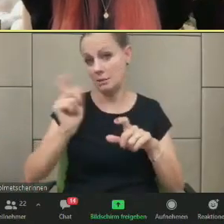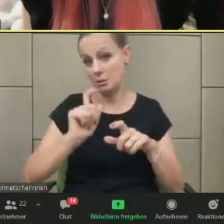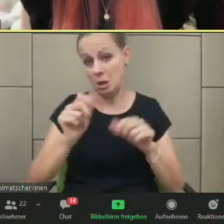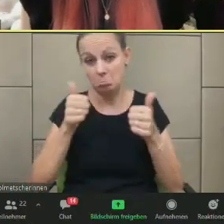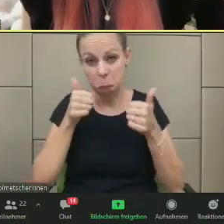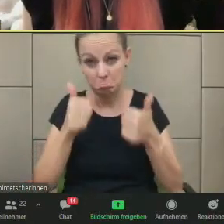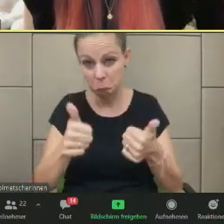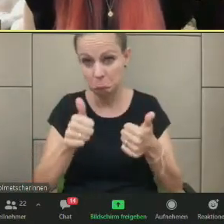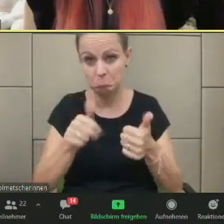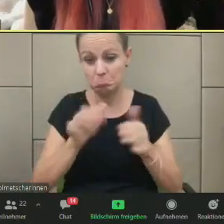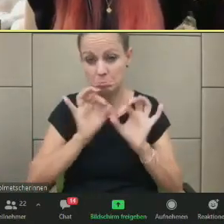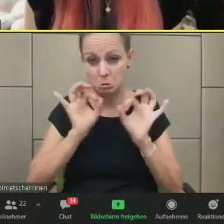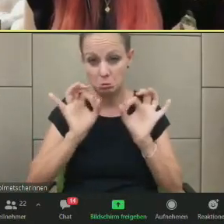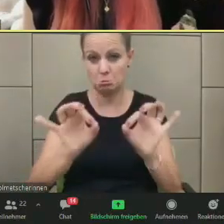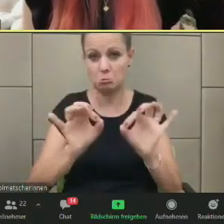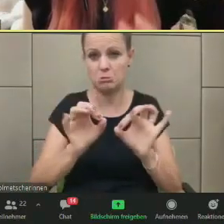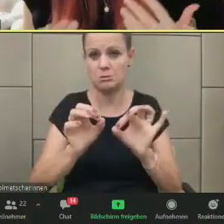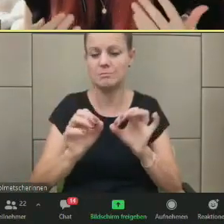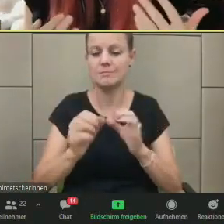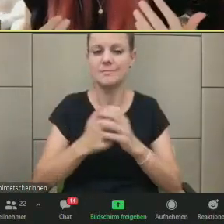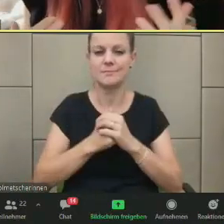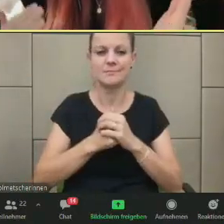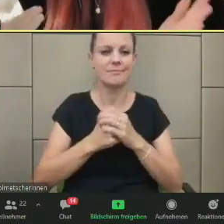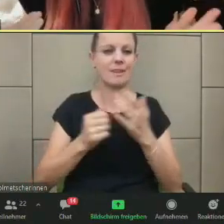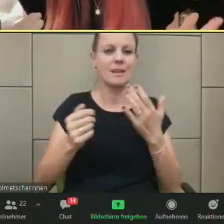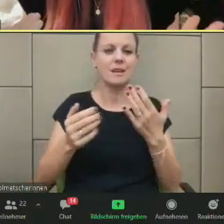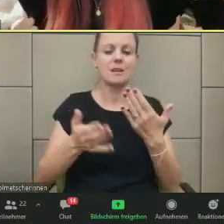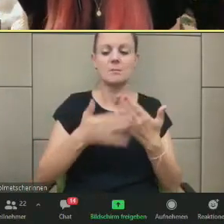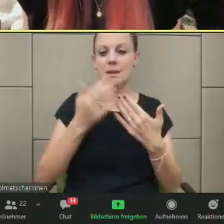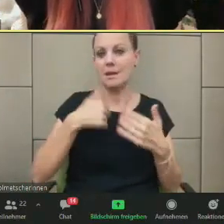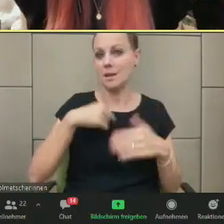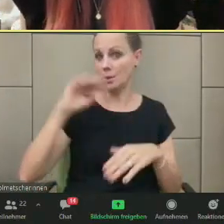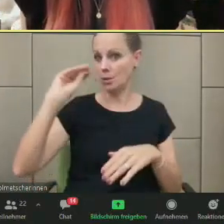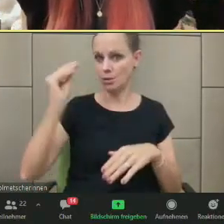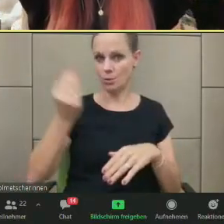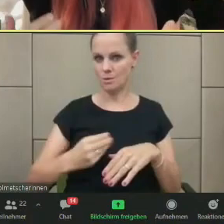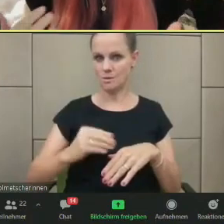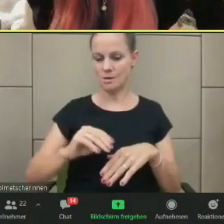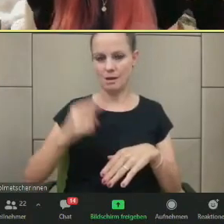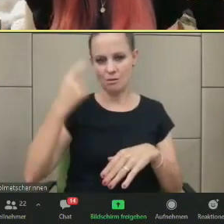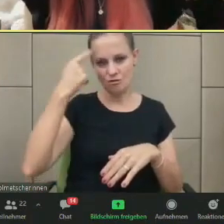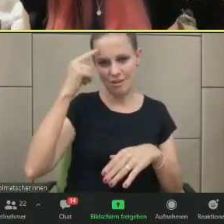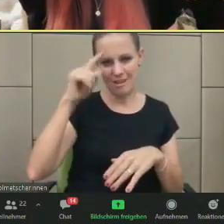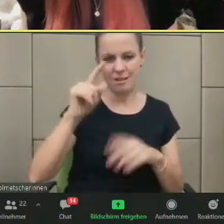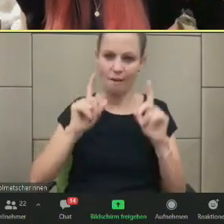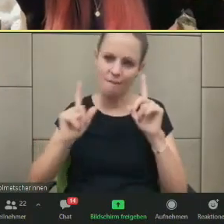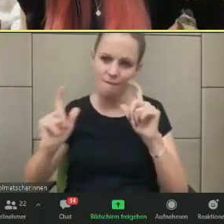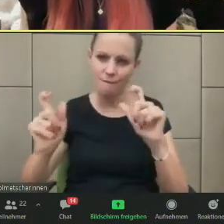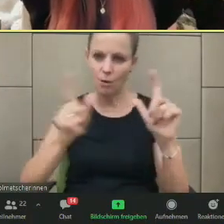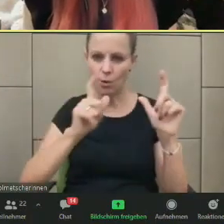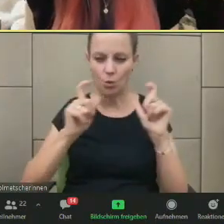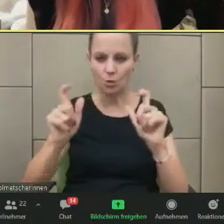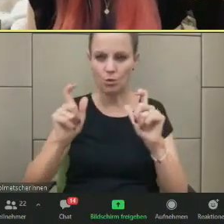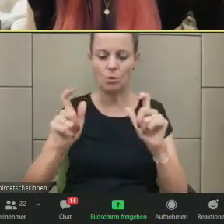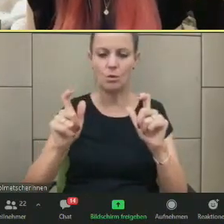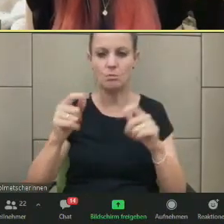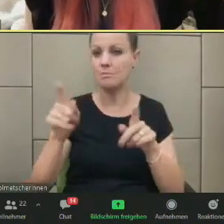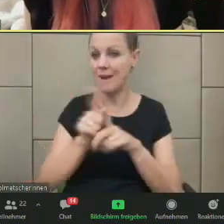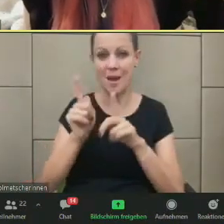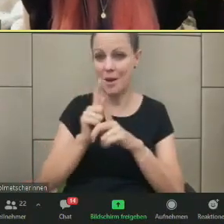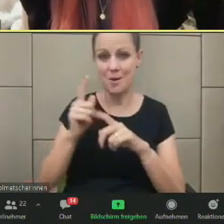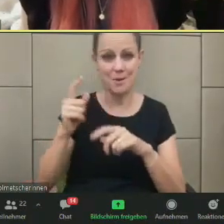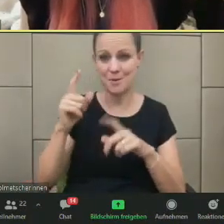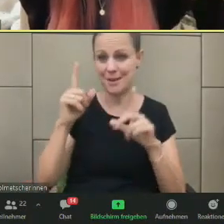den Anfang ganz gut. Wenn ich jemand bin, der künstlerisch sehr begabt ist, der sehr fotografisch begabt ist, dann ist auch Instagram eine